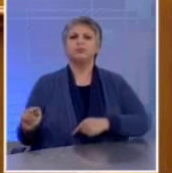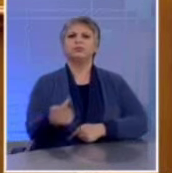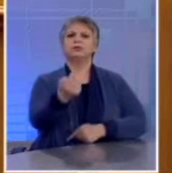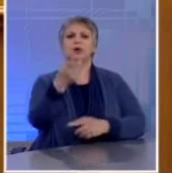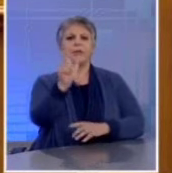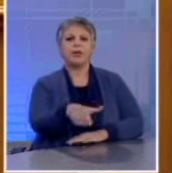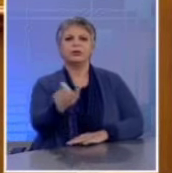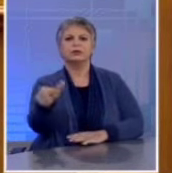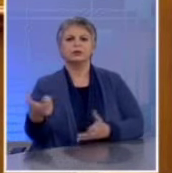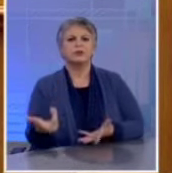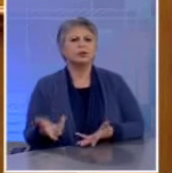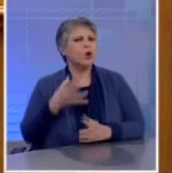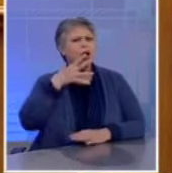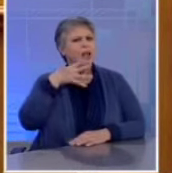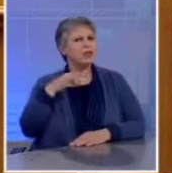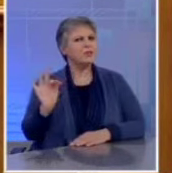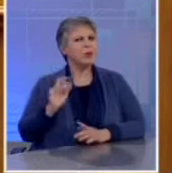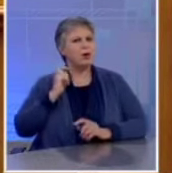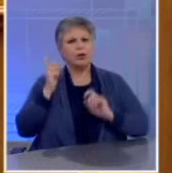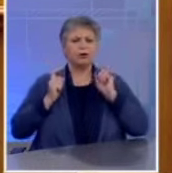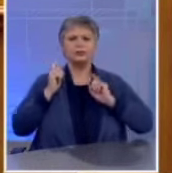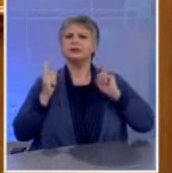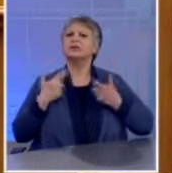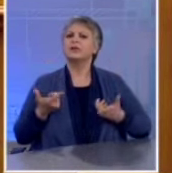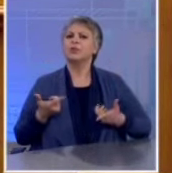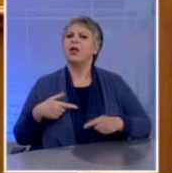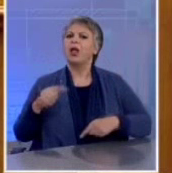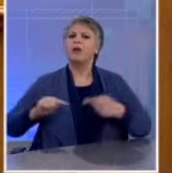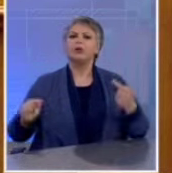Αναρωτιέμαι όμως, γιατί άραγε σας ενοχλεί αυτό τόσο πολύ?